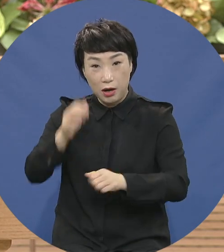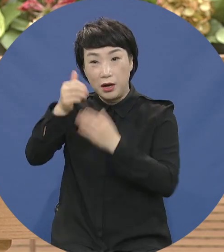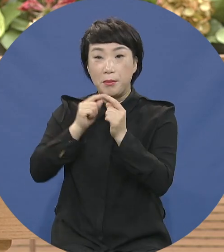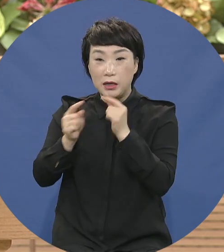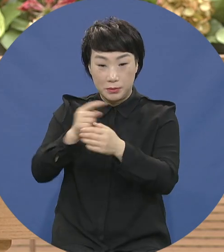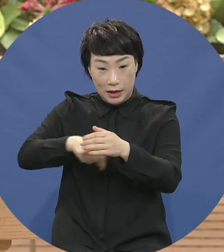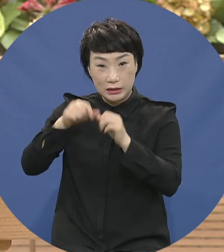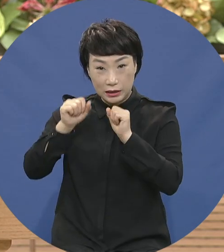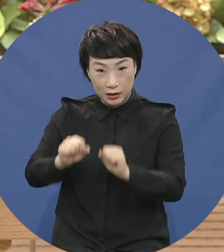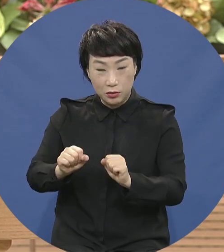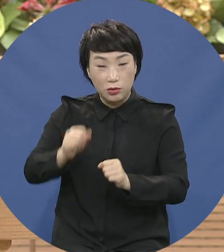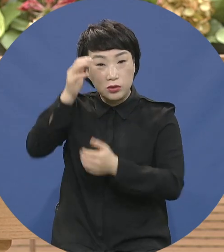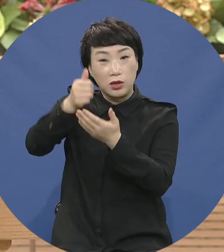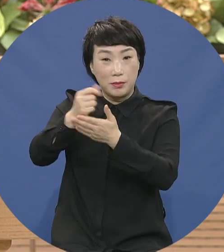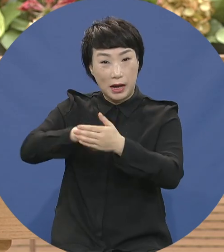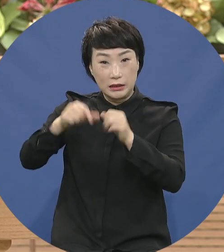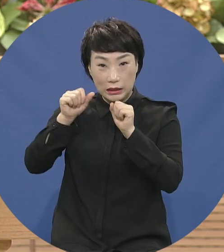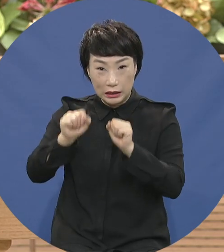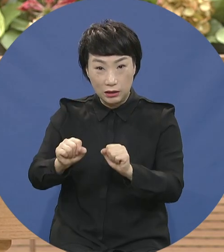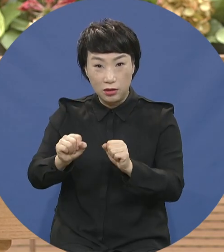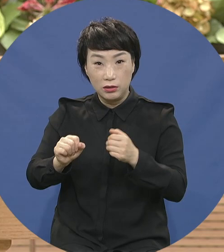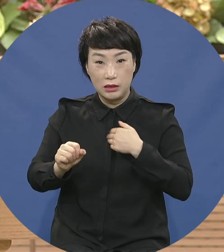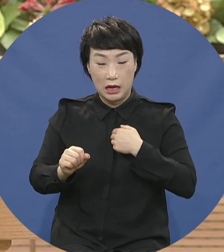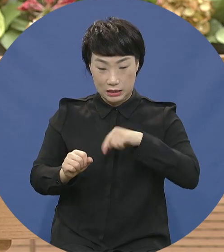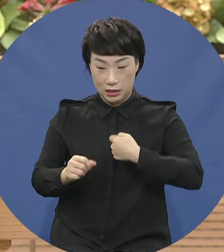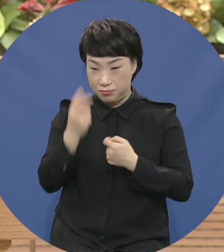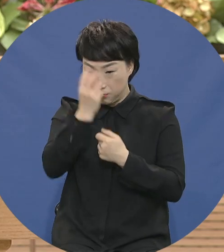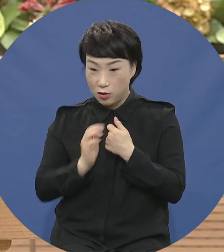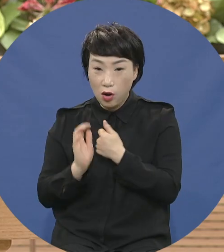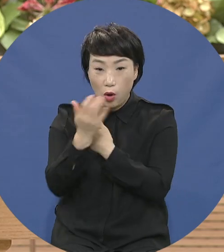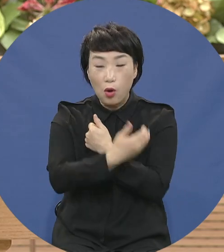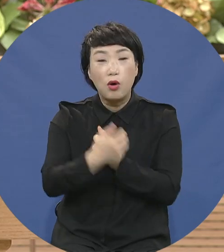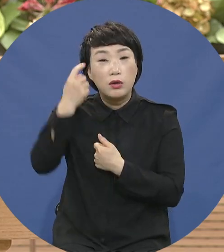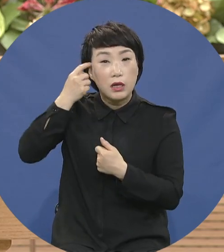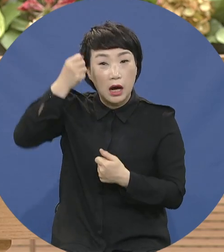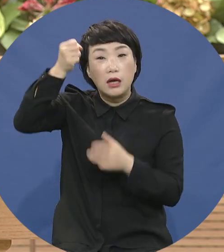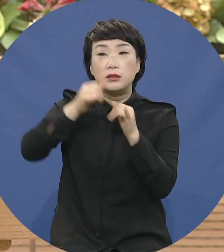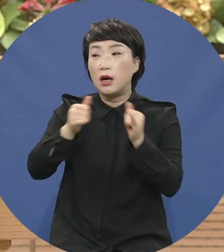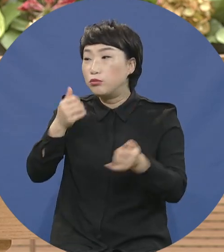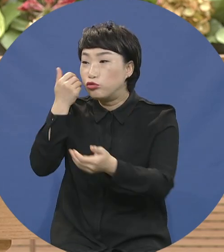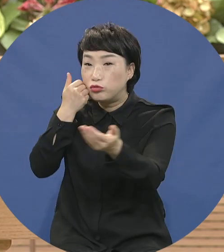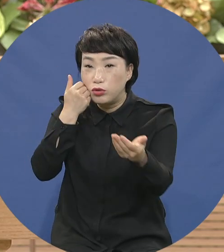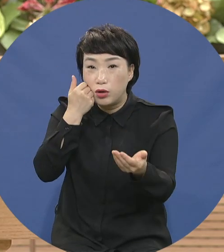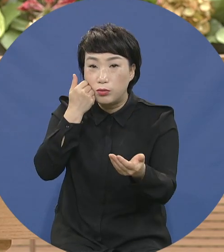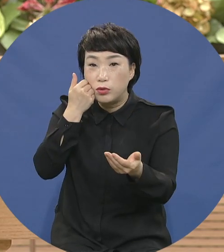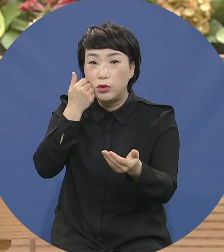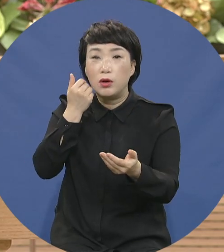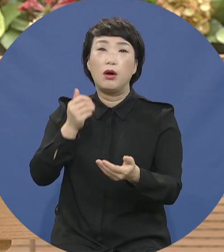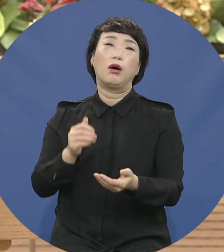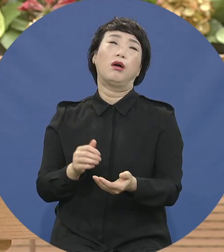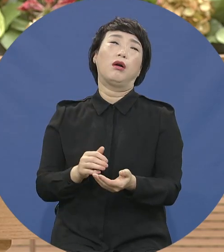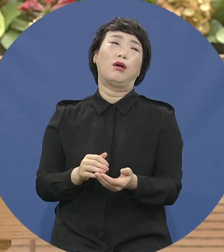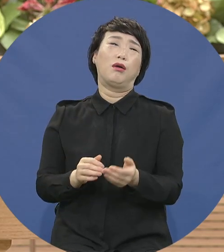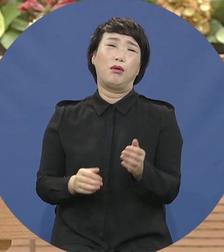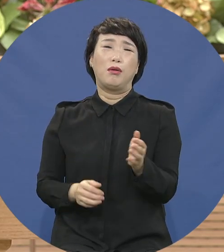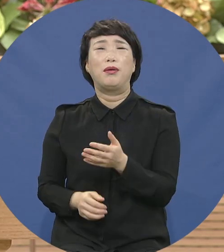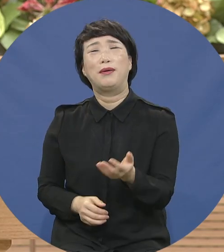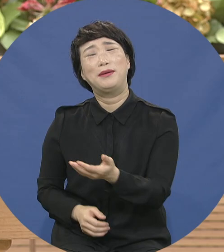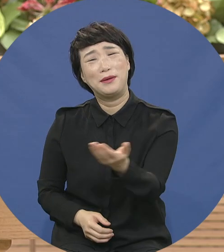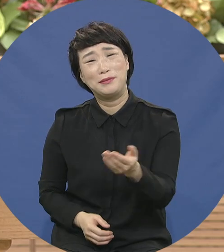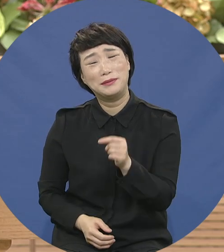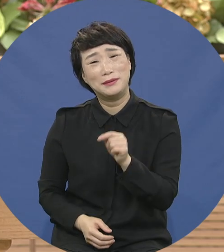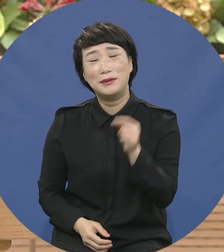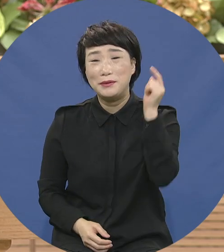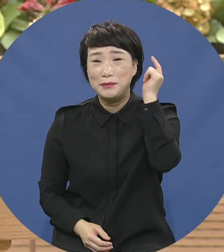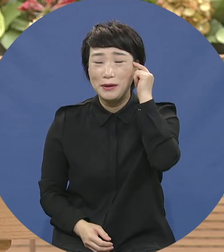안에 속하고 성령 안에 속해서 자기를 보호하려는 의지가 절대적인 사람이 어디 있느냐?